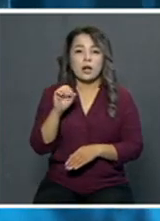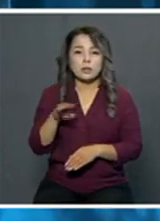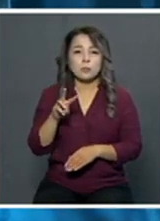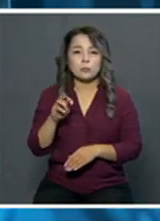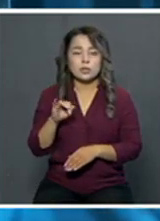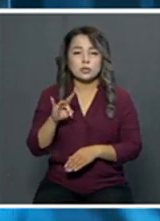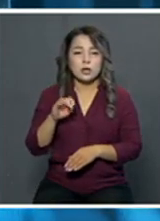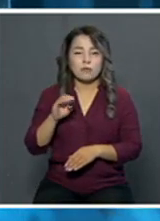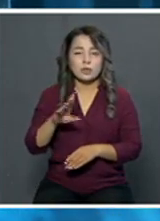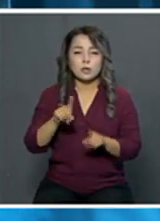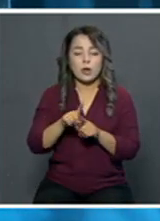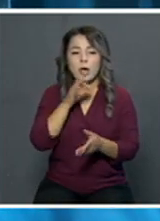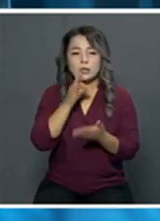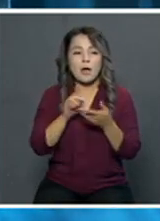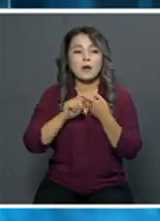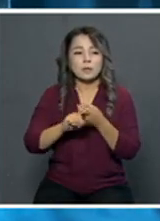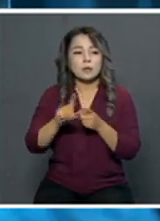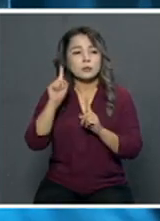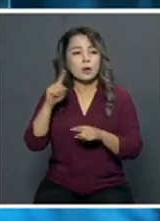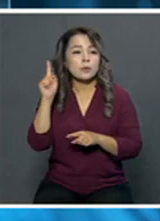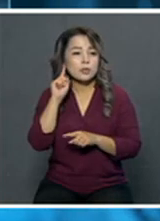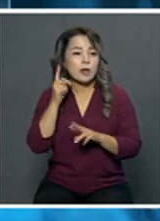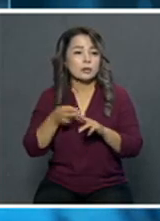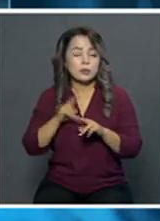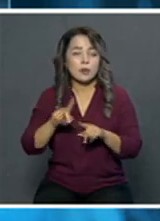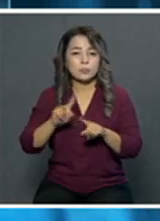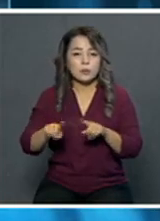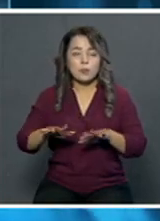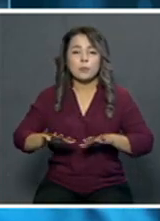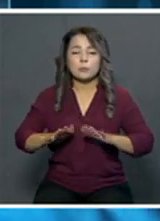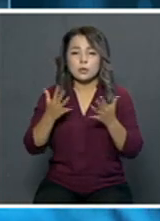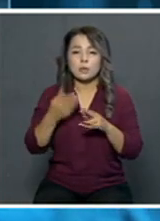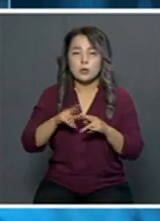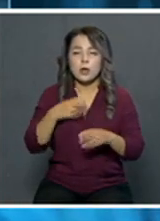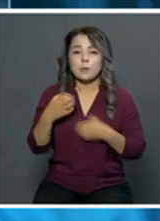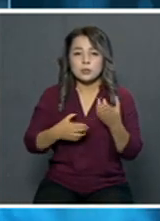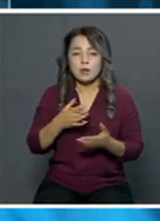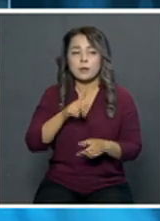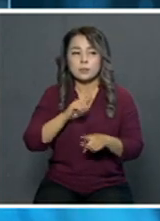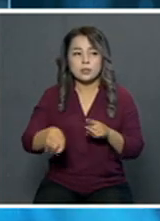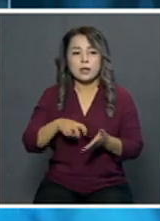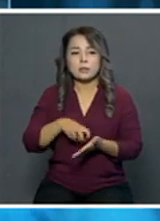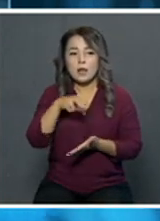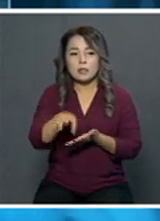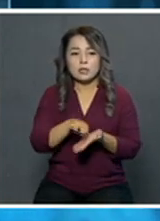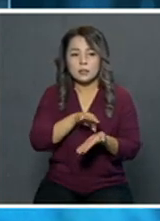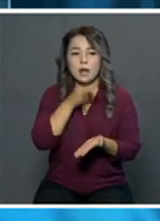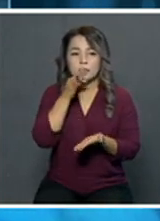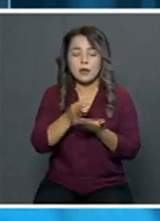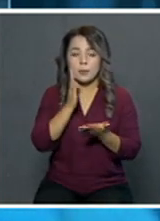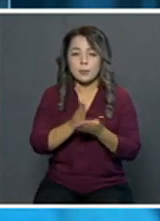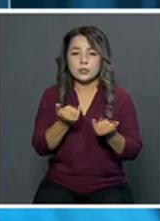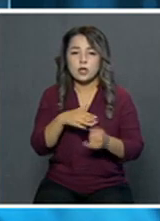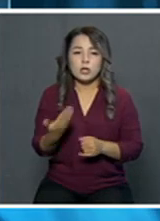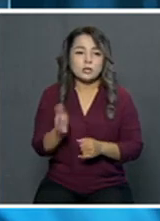Нұрсұлтан Назарбаевтың вирус жұқтырғаны туралы хабарды үлкен алаңдаушылықпен қабылдағанын айтып, жеделхат жіберді. Сізге